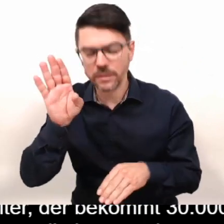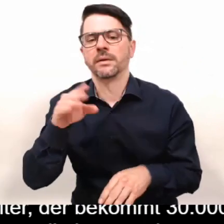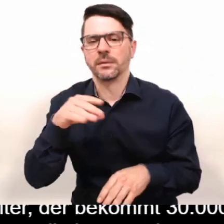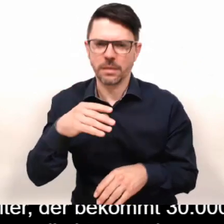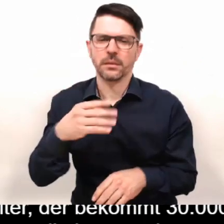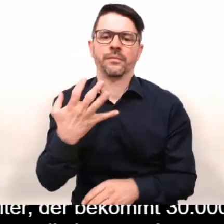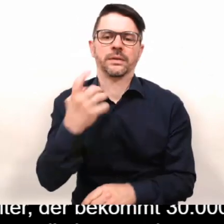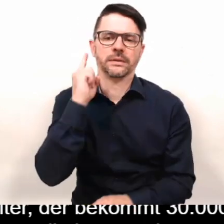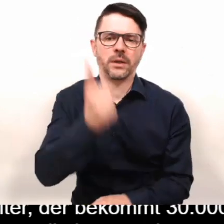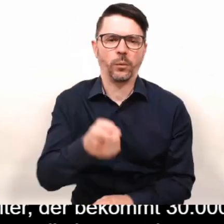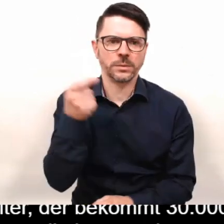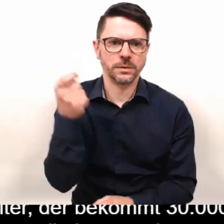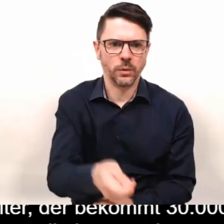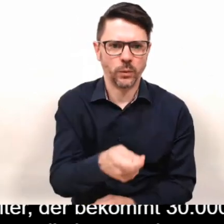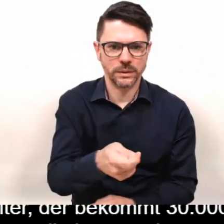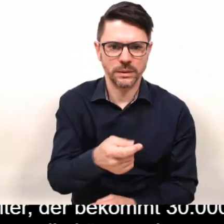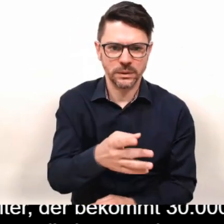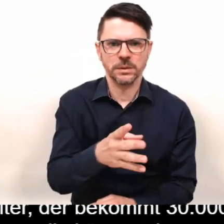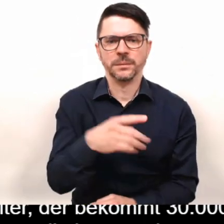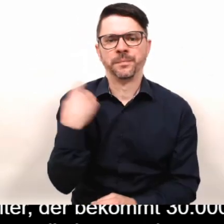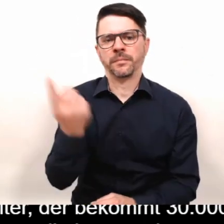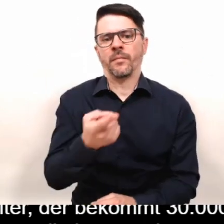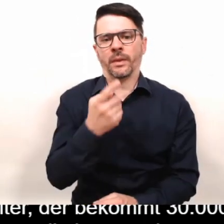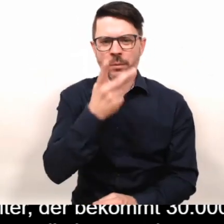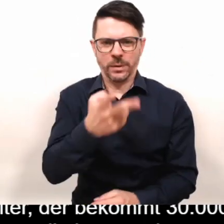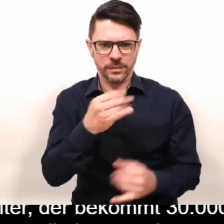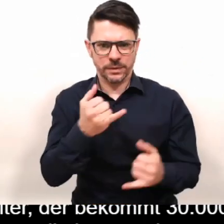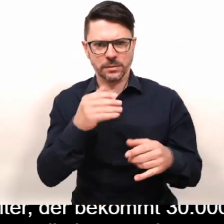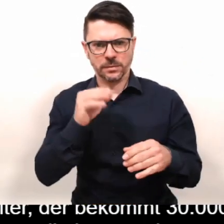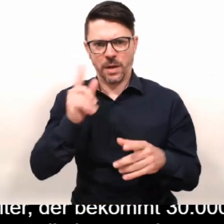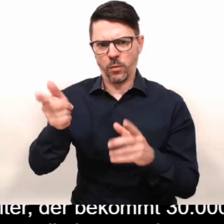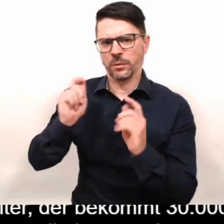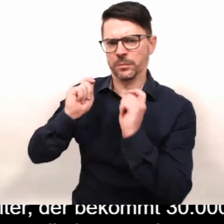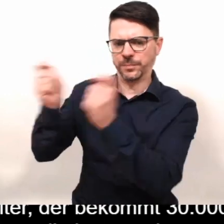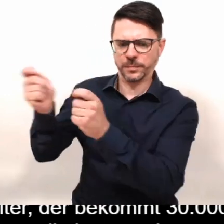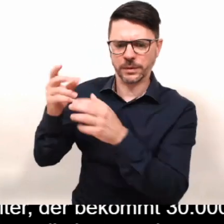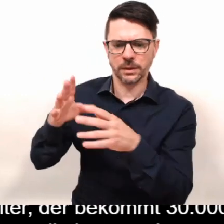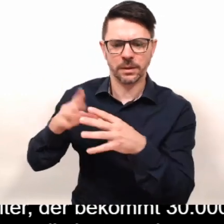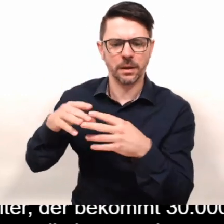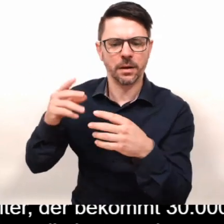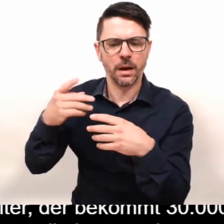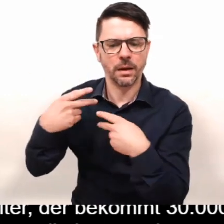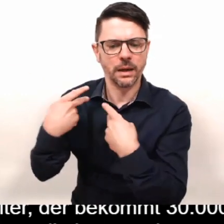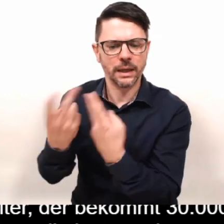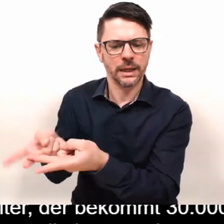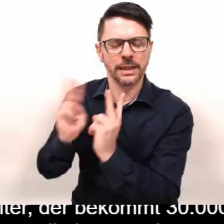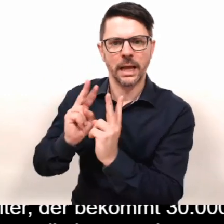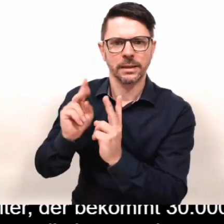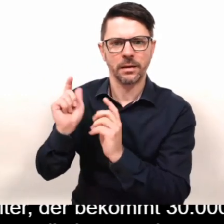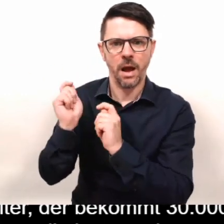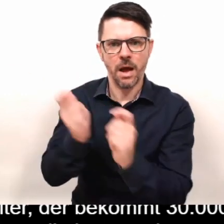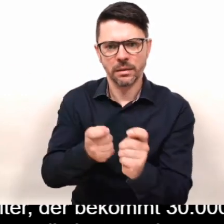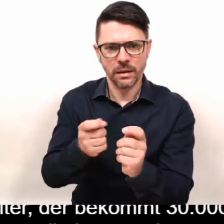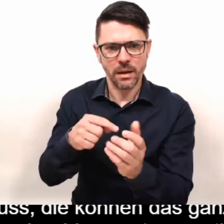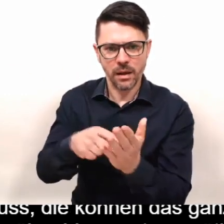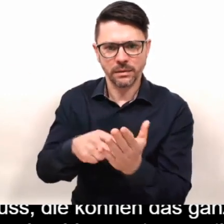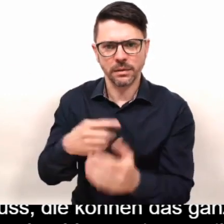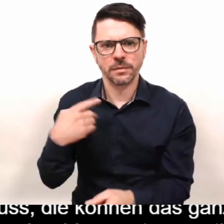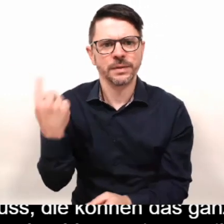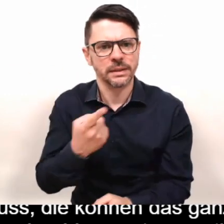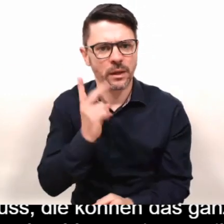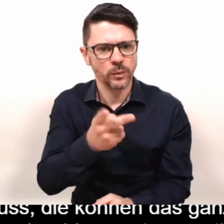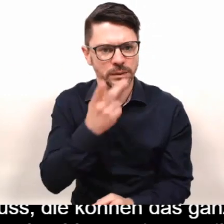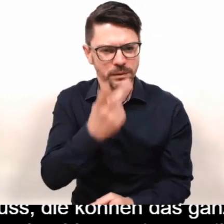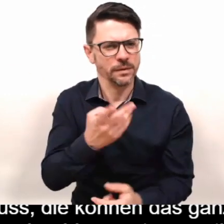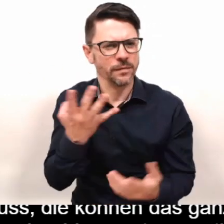dann reden wir da drüber. Also treffen heute Nachmittag genau zu diesem Thema. Zweiter Punkt, wenn sechs bis acht